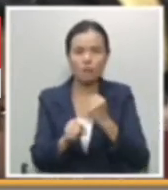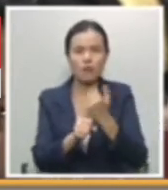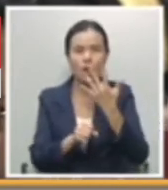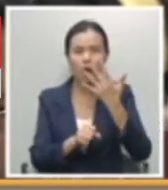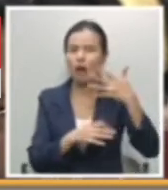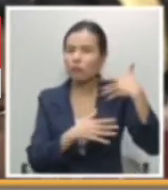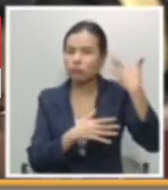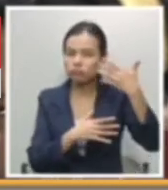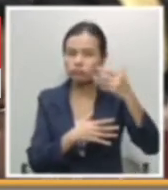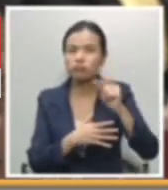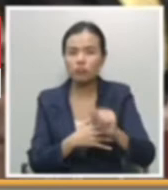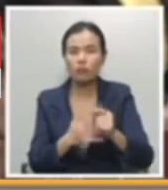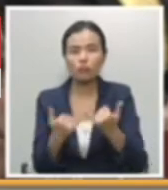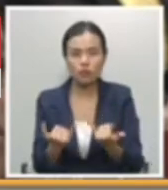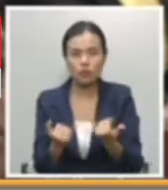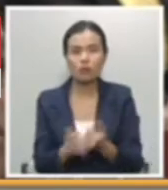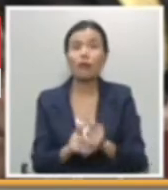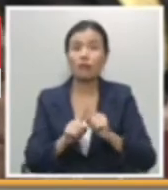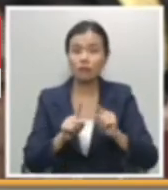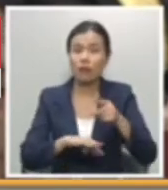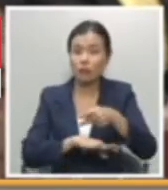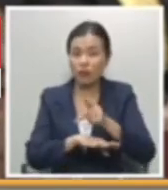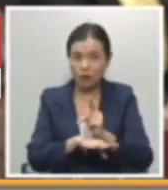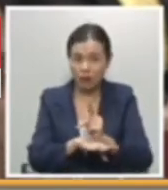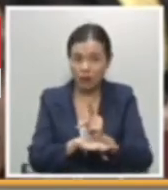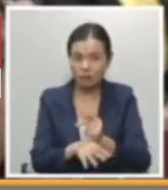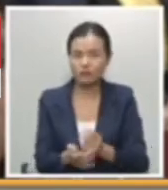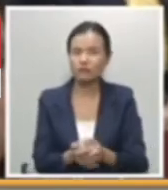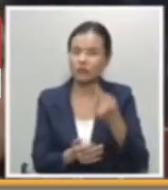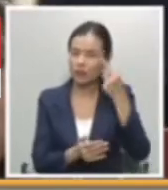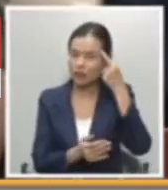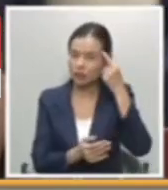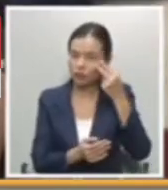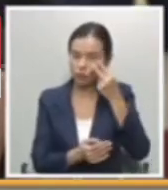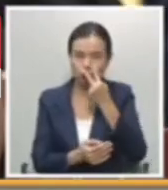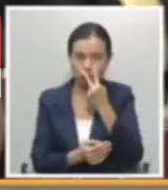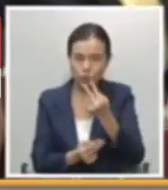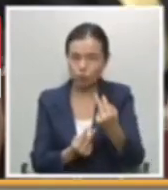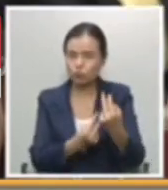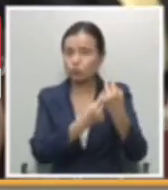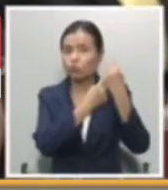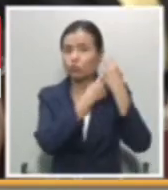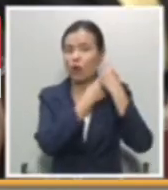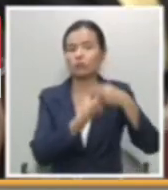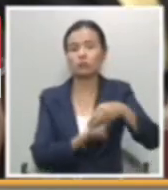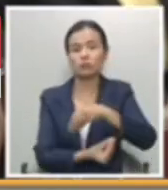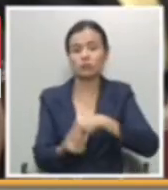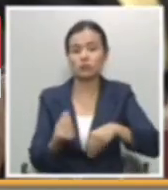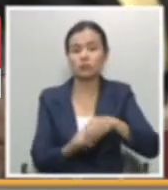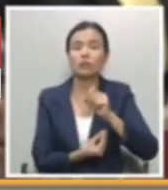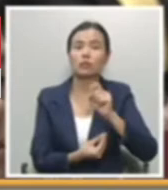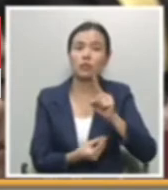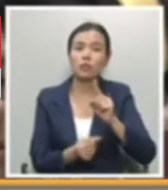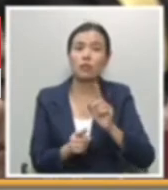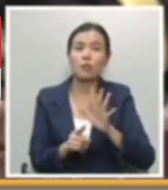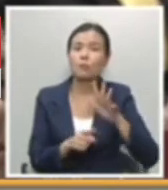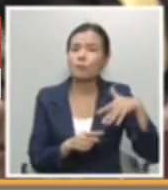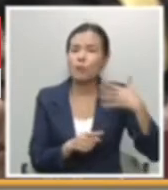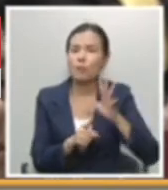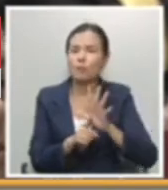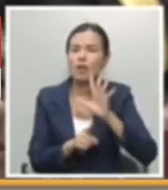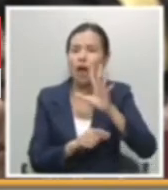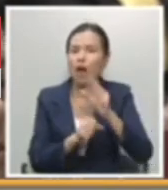าแต่ท่านประธานครับเมื่อมองกลับไปดูสิครับว่าเศรษฐกิจที่5ปีนี้มันเป็นอย่าง